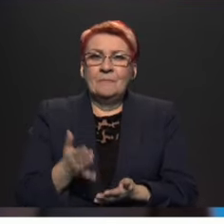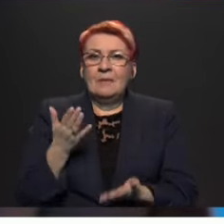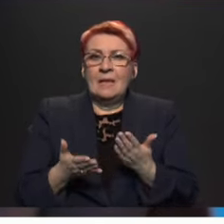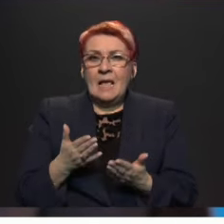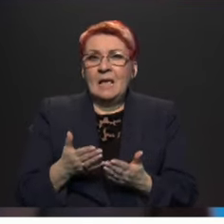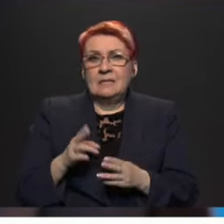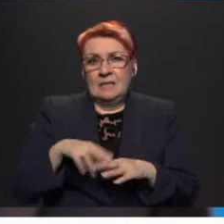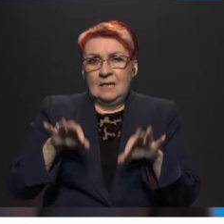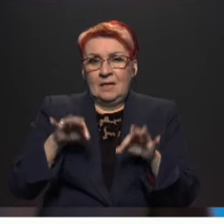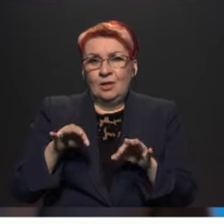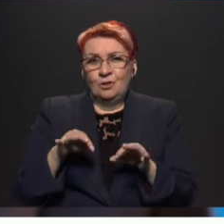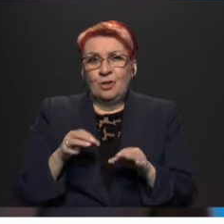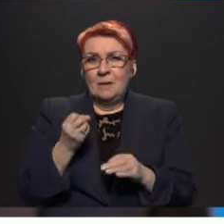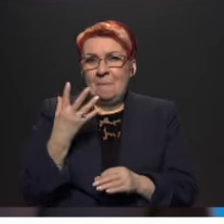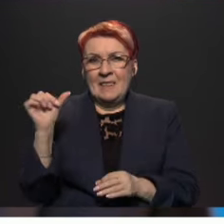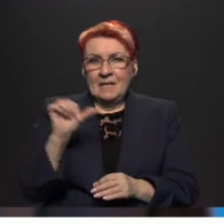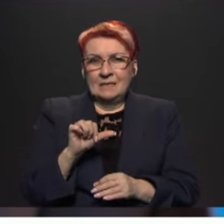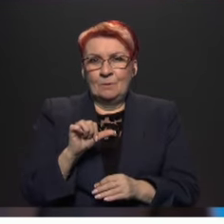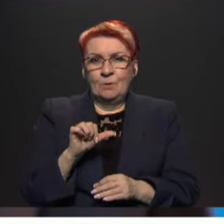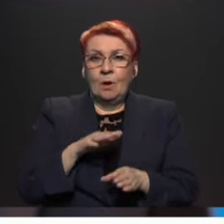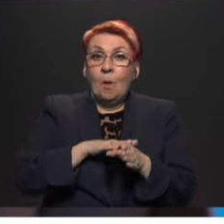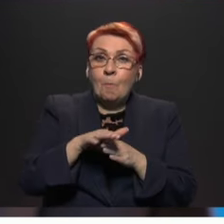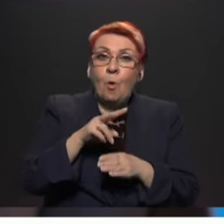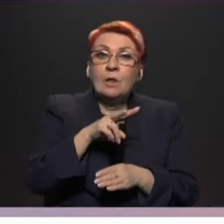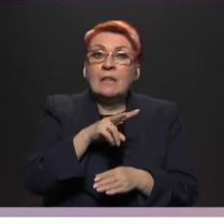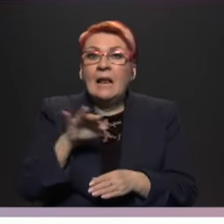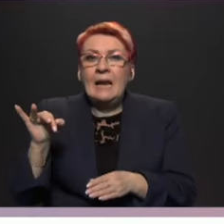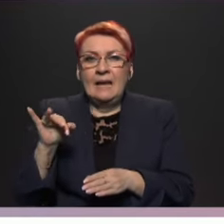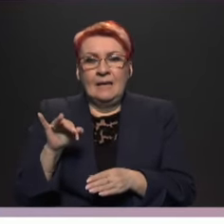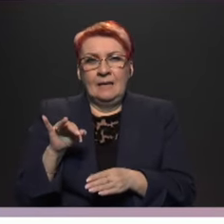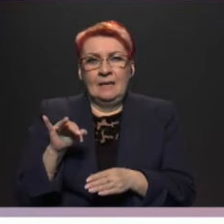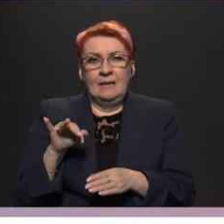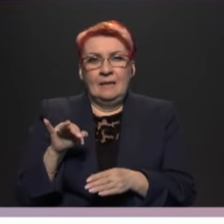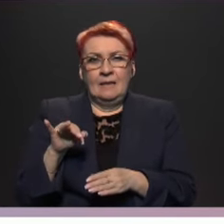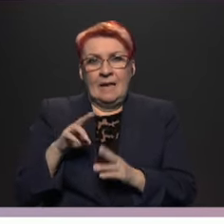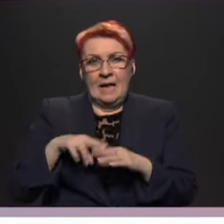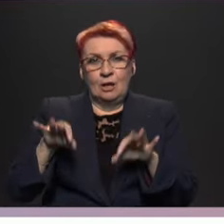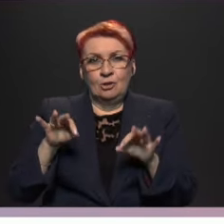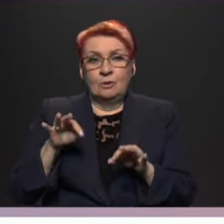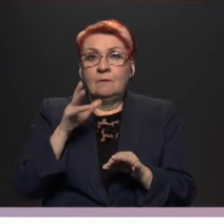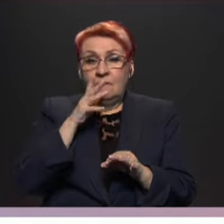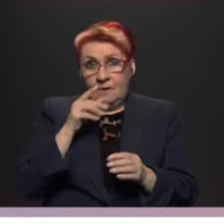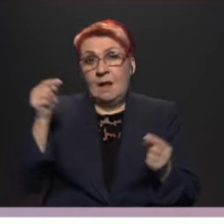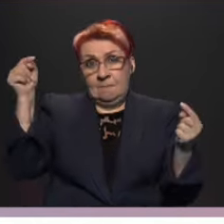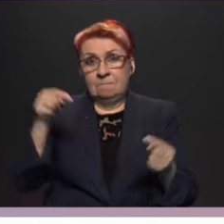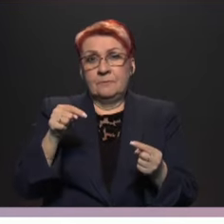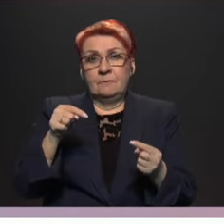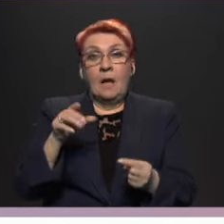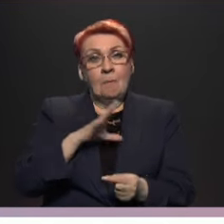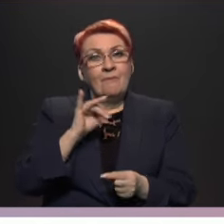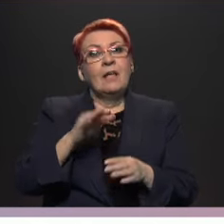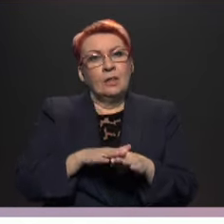крещение длилось около 15 минут, полное ли оно? Ну, время, в принципе, подходит, но бывает и